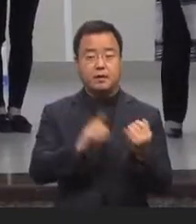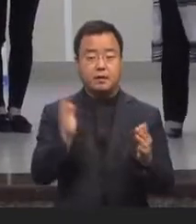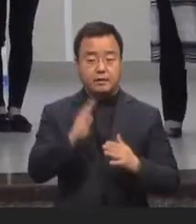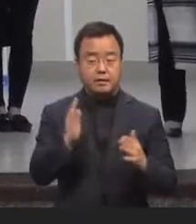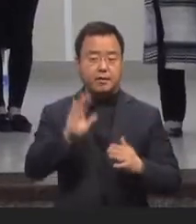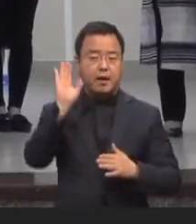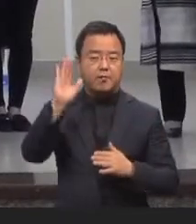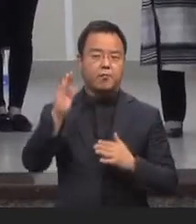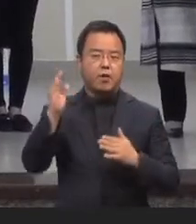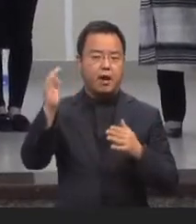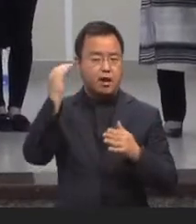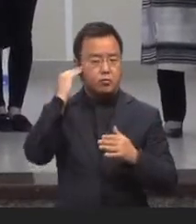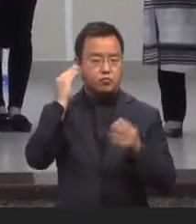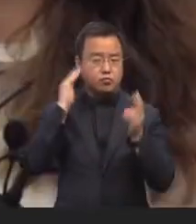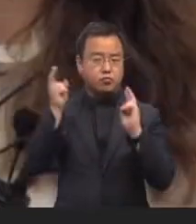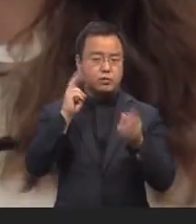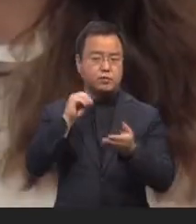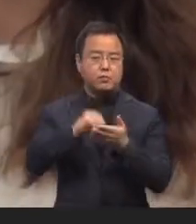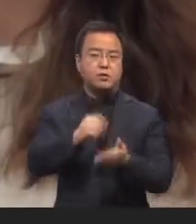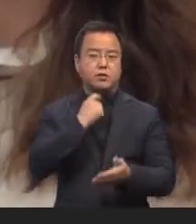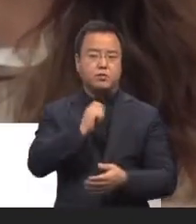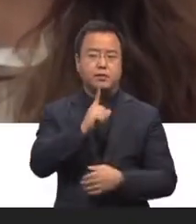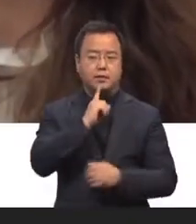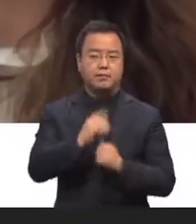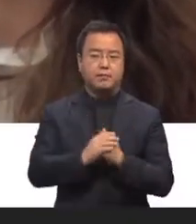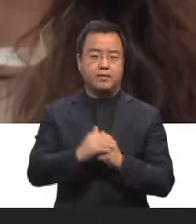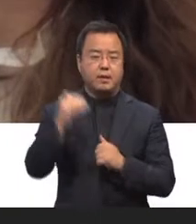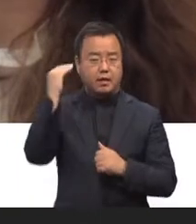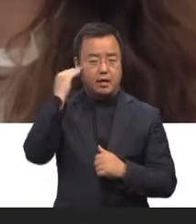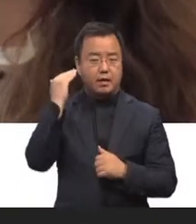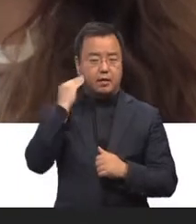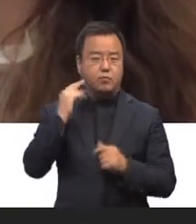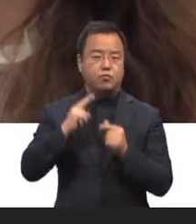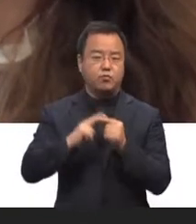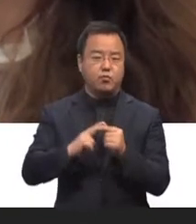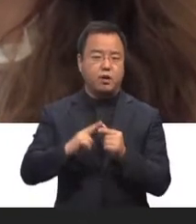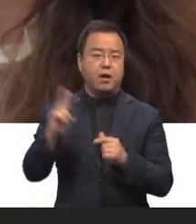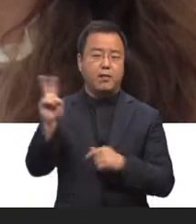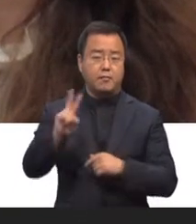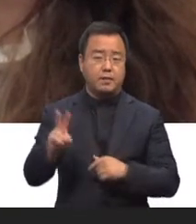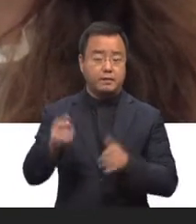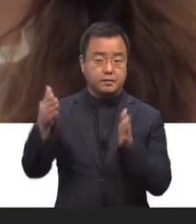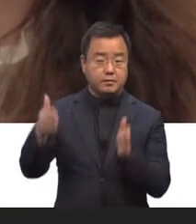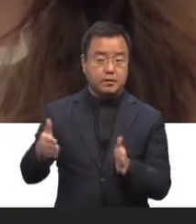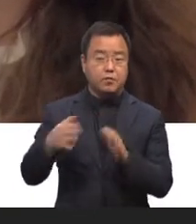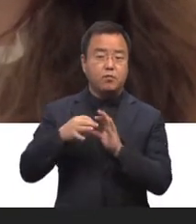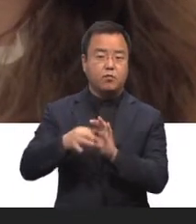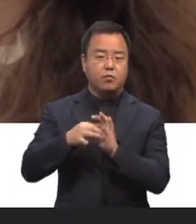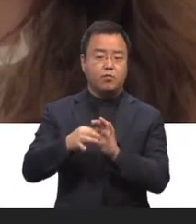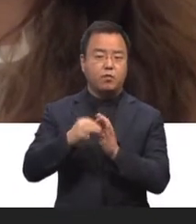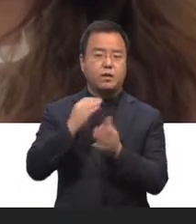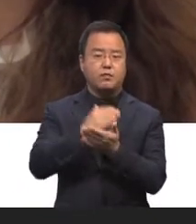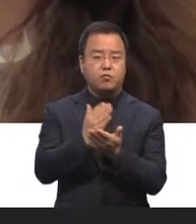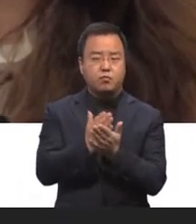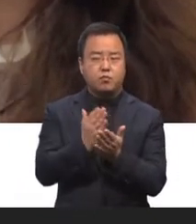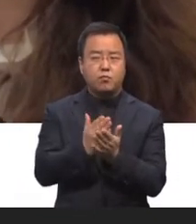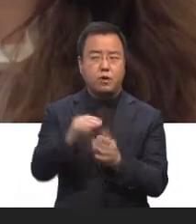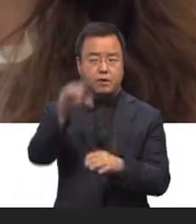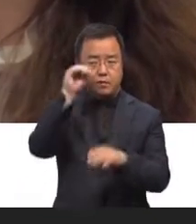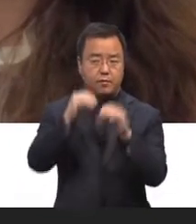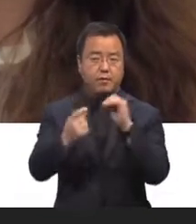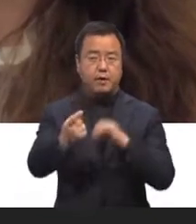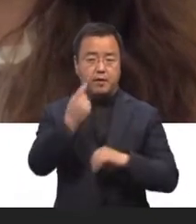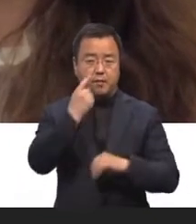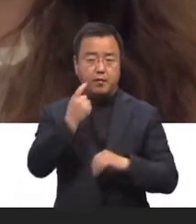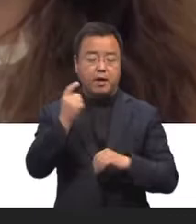기업에서 일하는 게 목표입니다. 한국과 베트남에 관련된 분야들을 좀 더 습득하고 한국